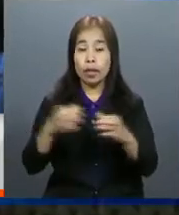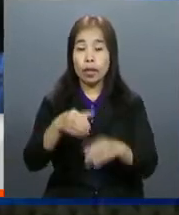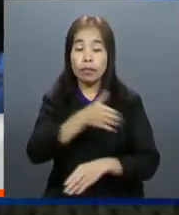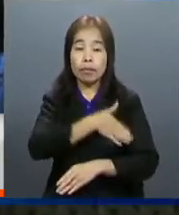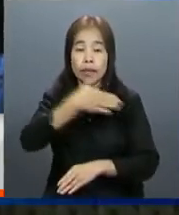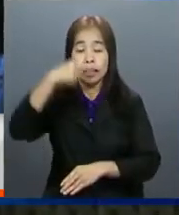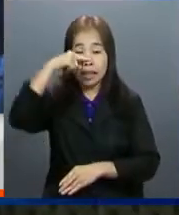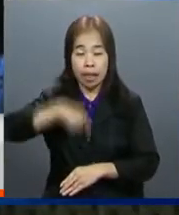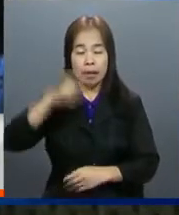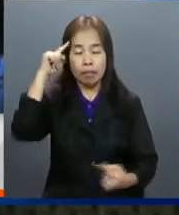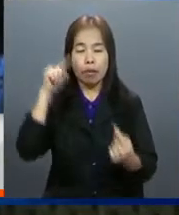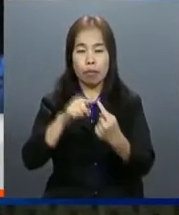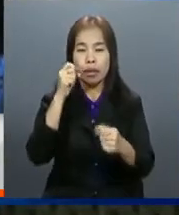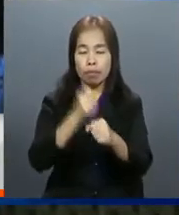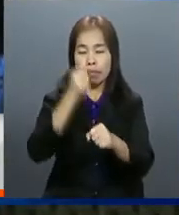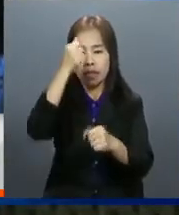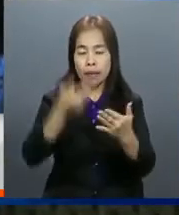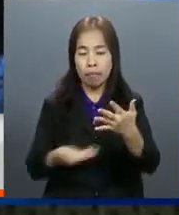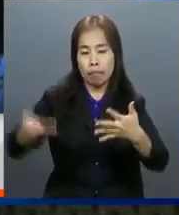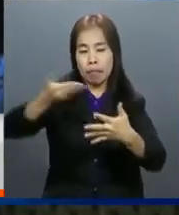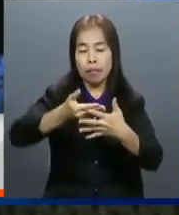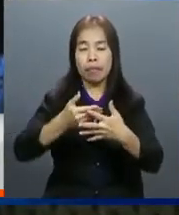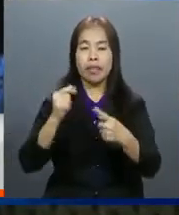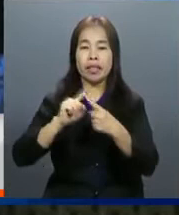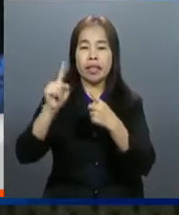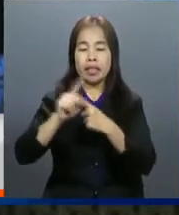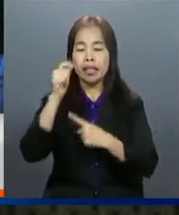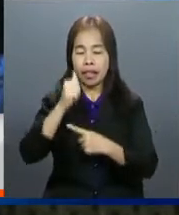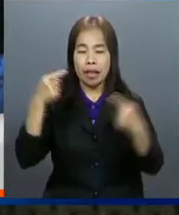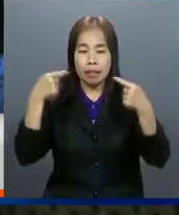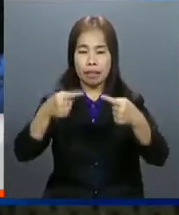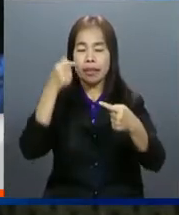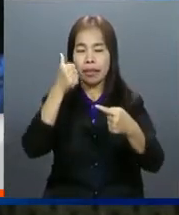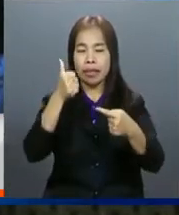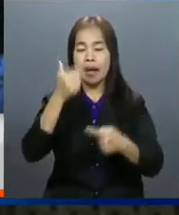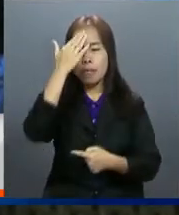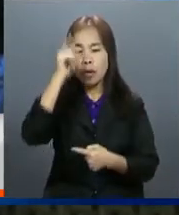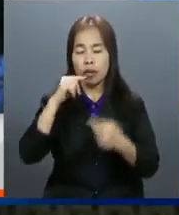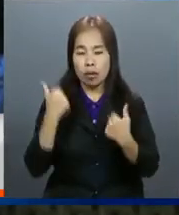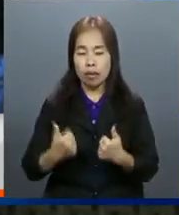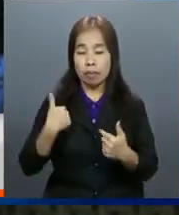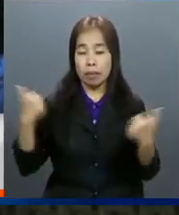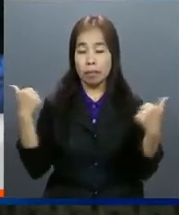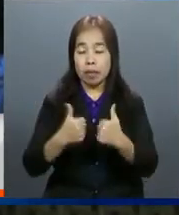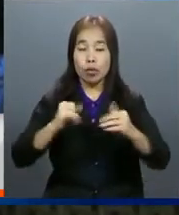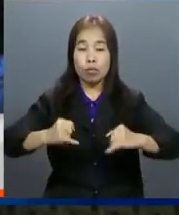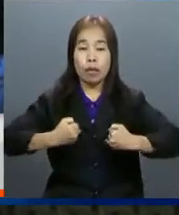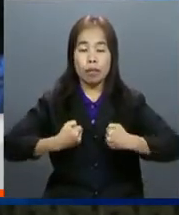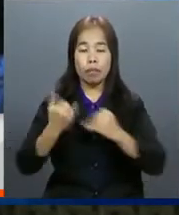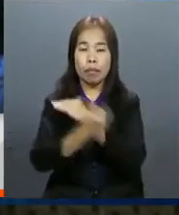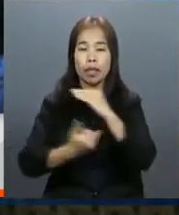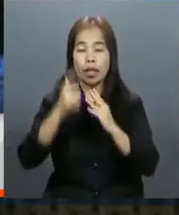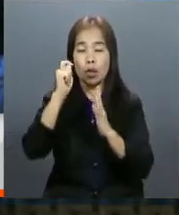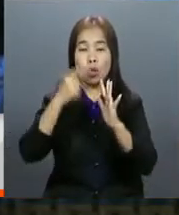งเป้าพาทีมชาติไทยผ่านเข้าไปรอบชิงชนะเลิศในศึกชิงแชมป์เอเชียให้ได้ครับแม้ว่าจะต้องพบกับเจ้าภาพอุซเบกิสถานที่มีเก